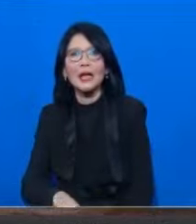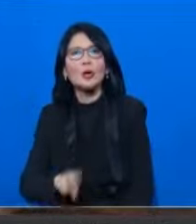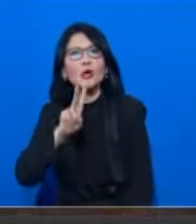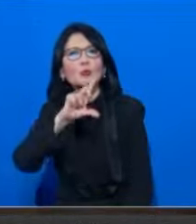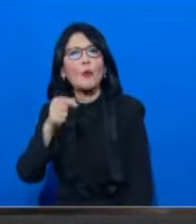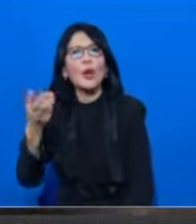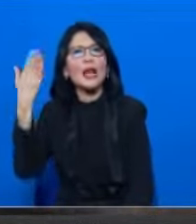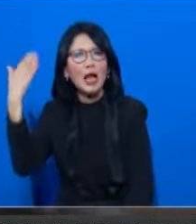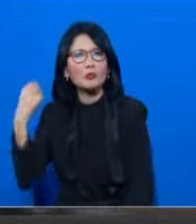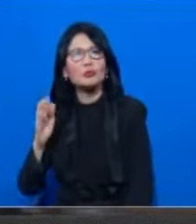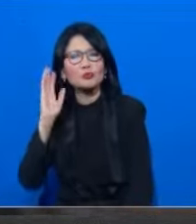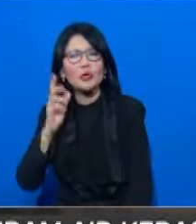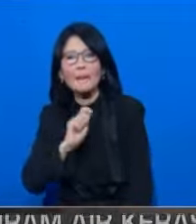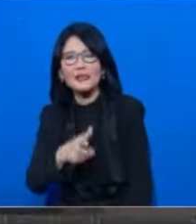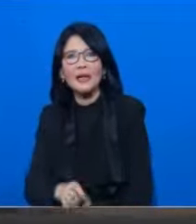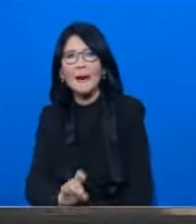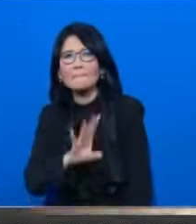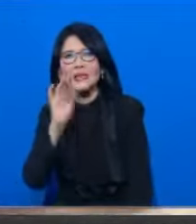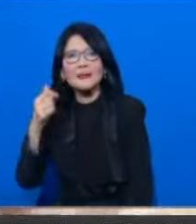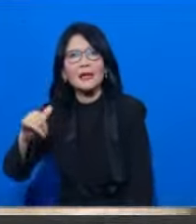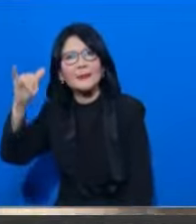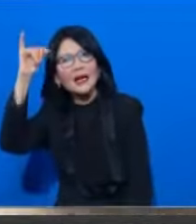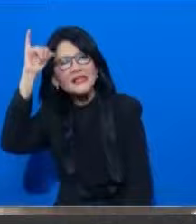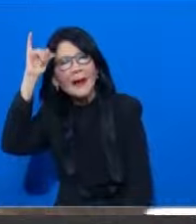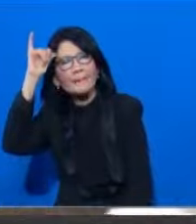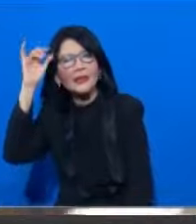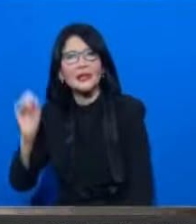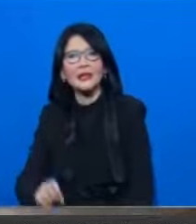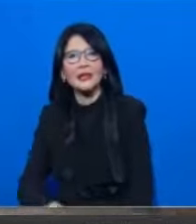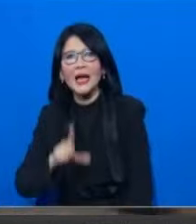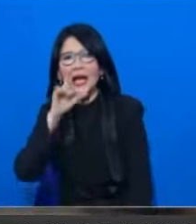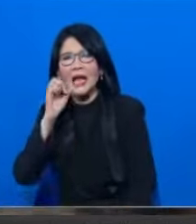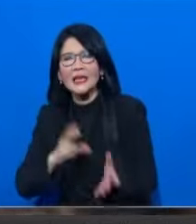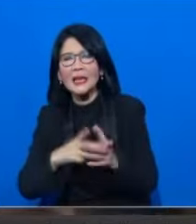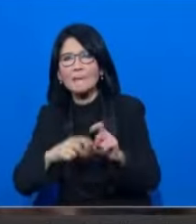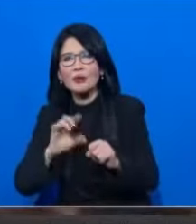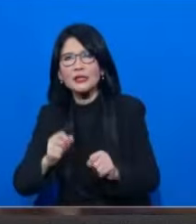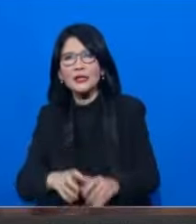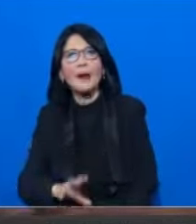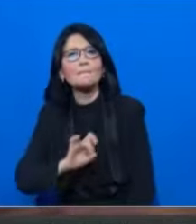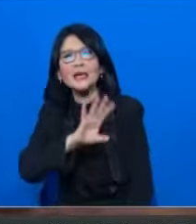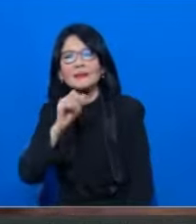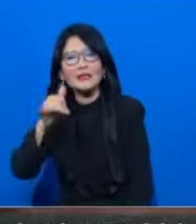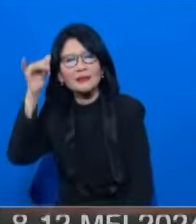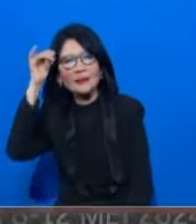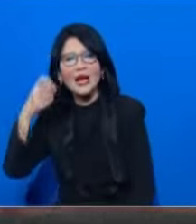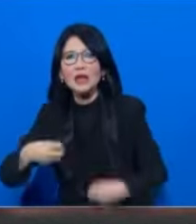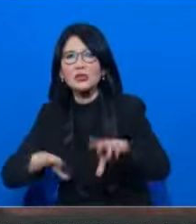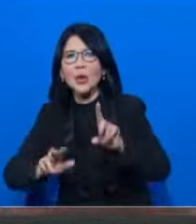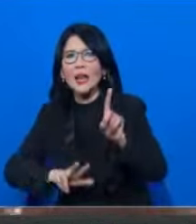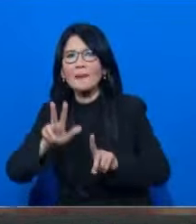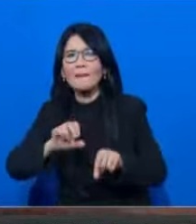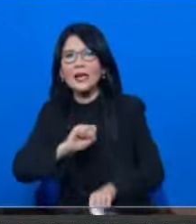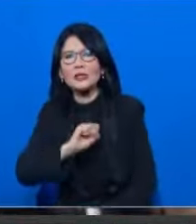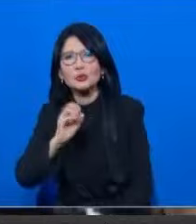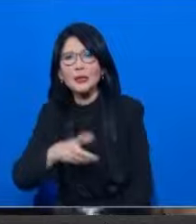lalu. Berbagai jenis hewan sapi mulai dari sapi limosin, simental, dan sapi kampung dijual antara 18 juta